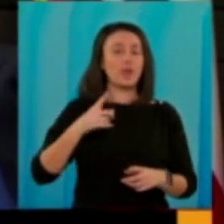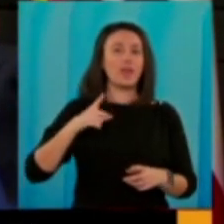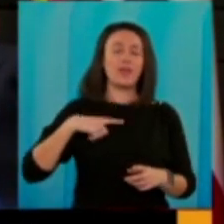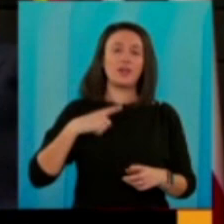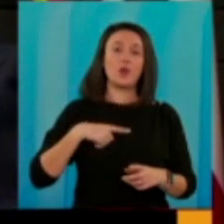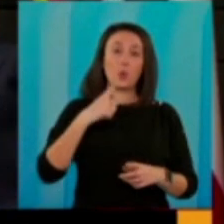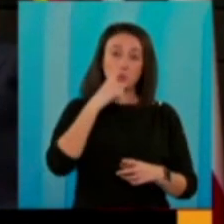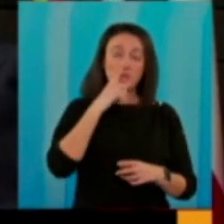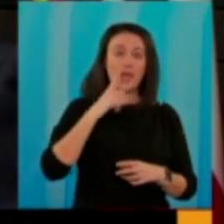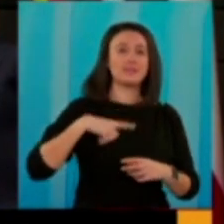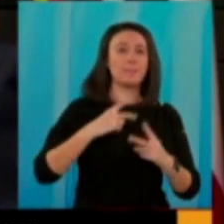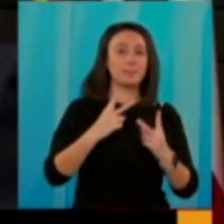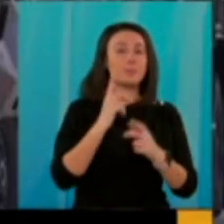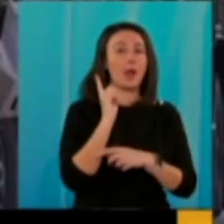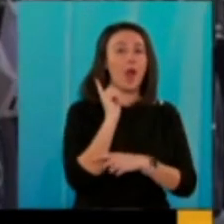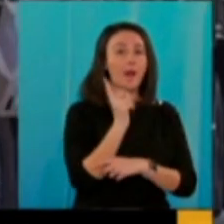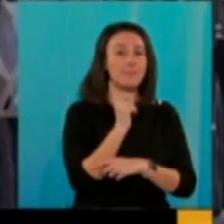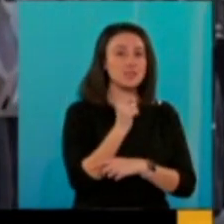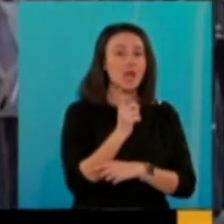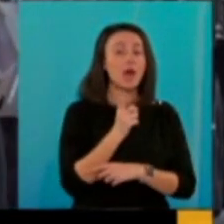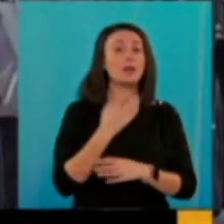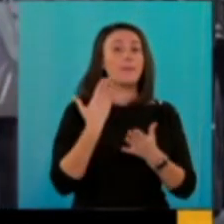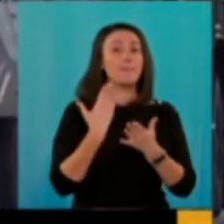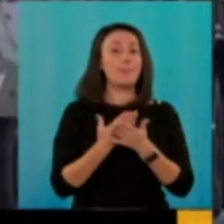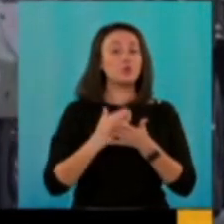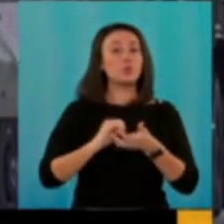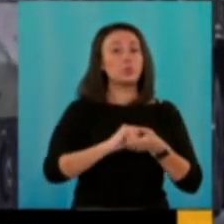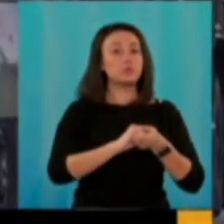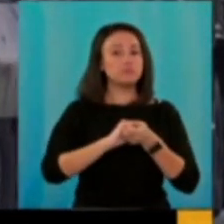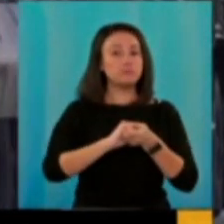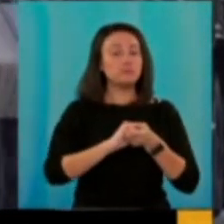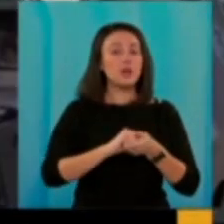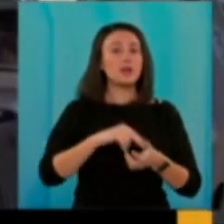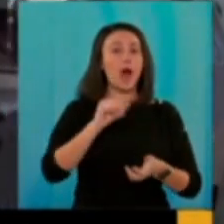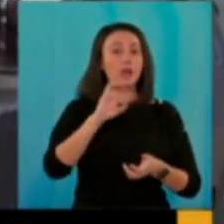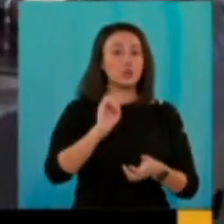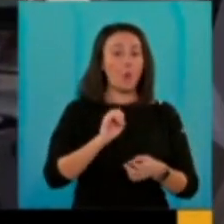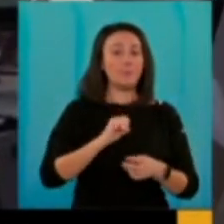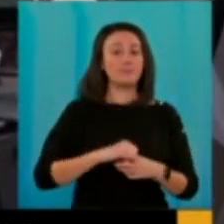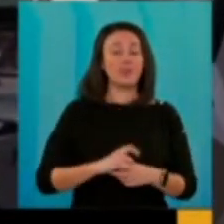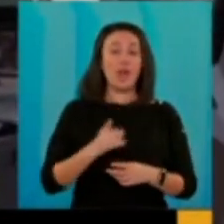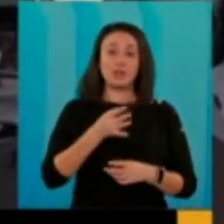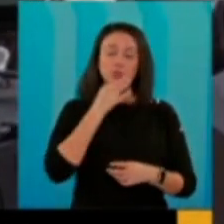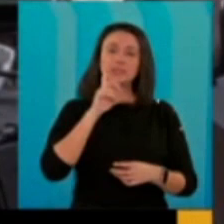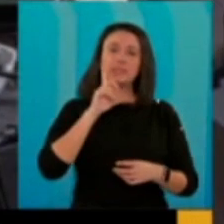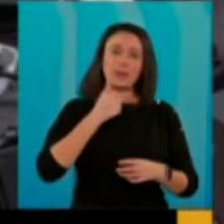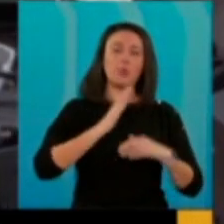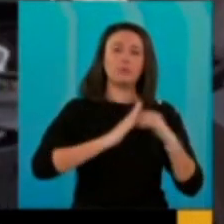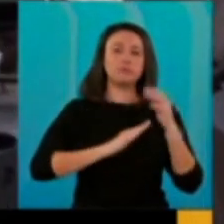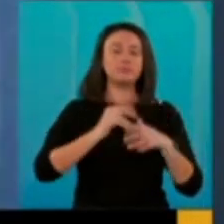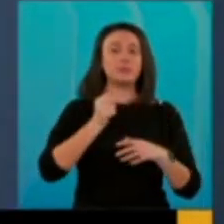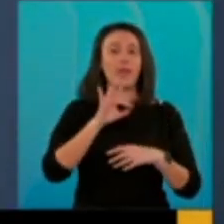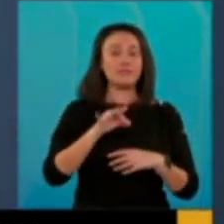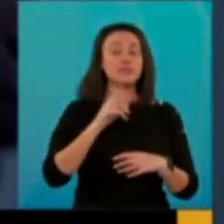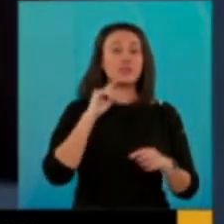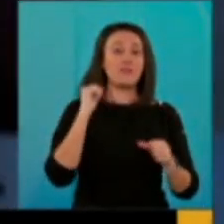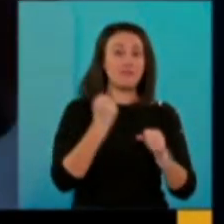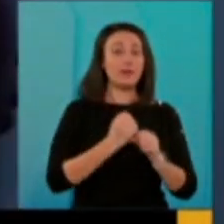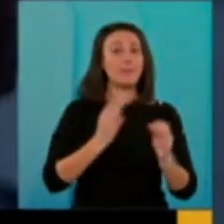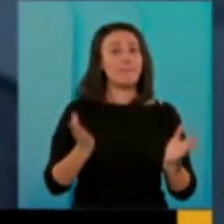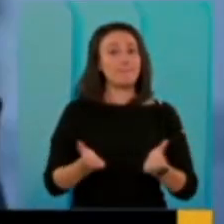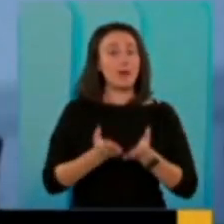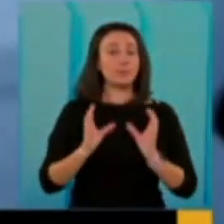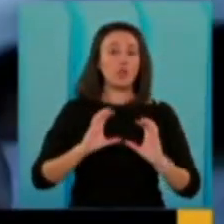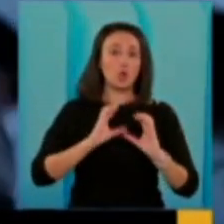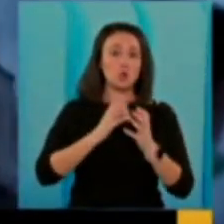main threat to the security of the alliance. Aurescu a mai precizat că este nevoie de consolidarea flancului estic și de crearea cât mai rapidă